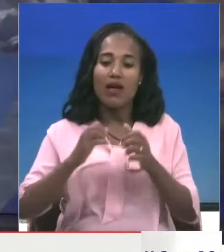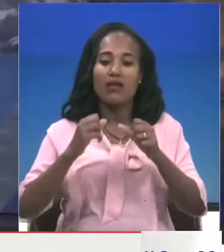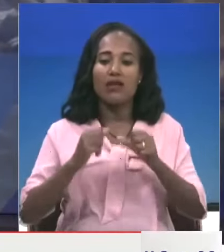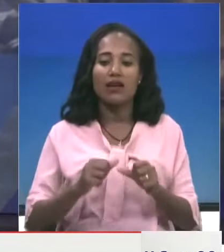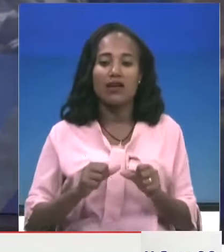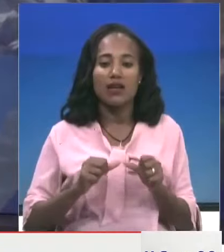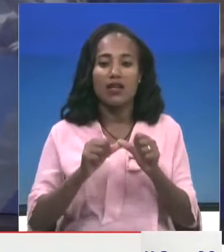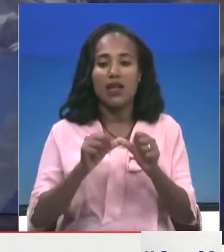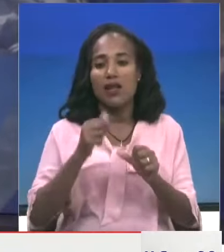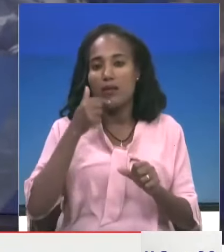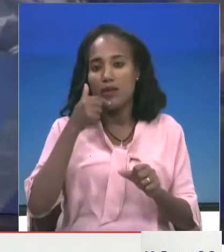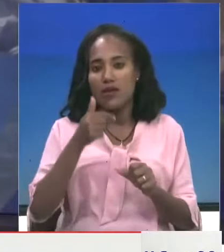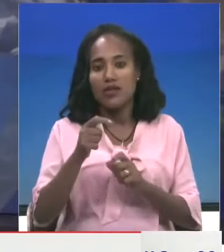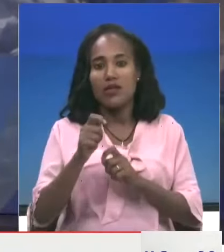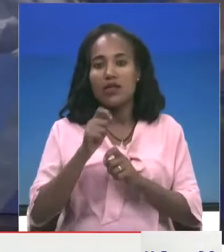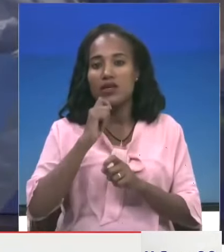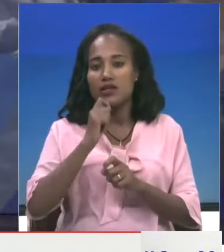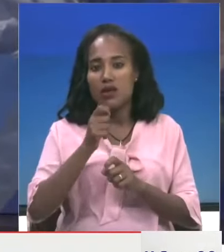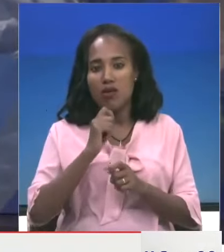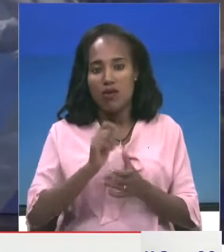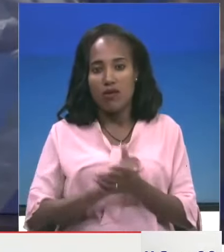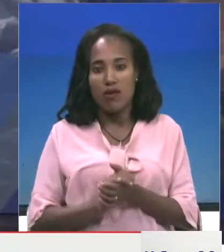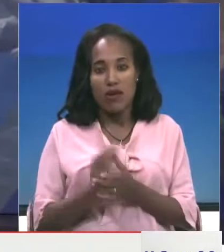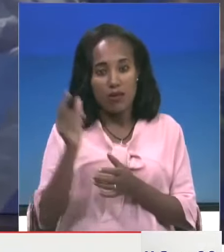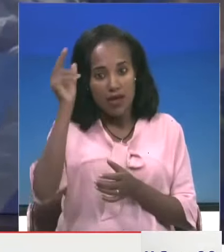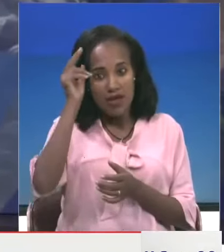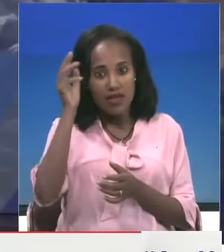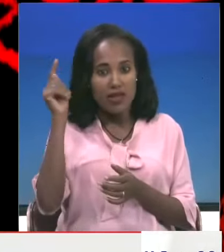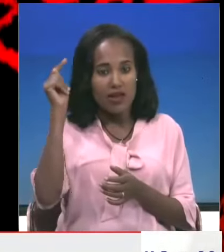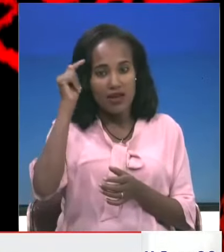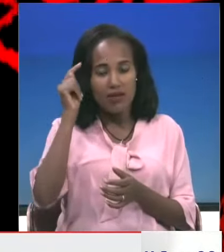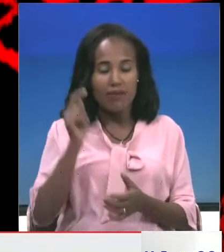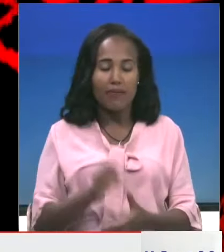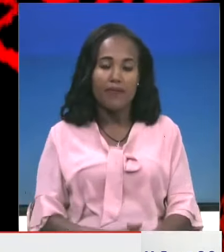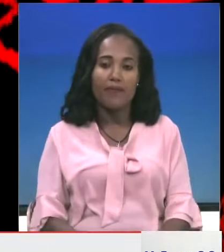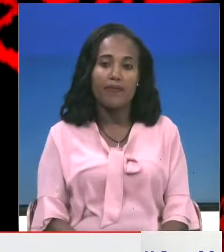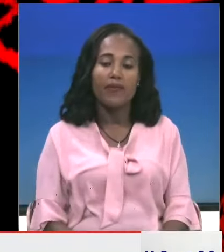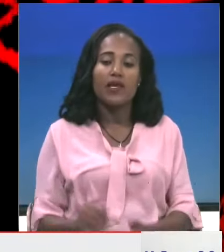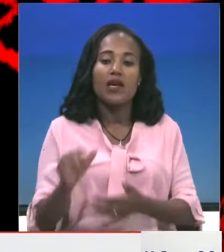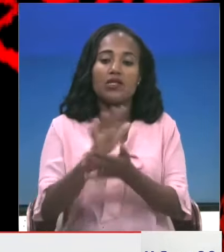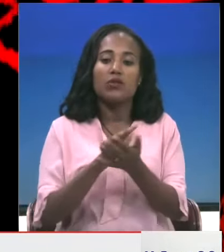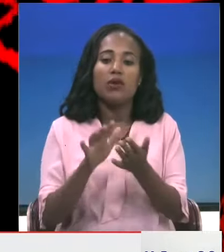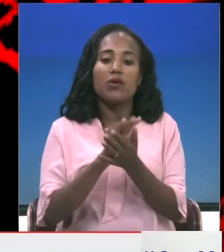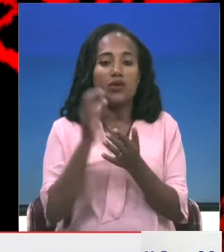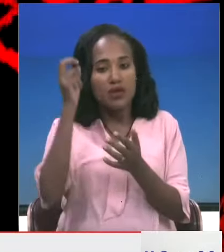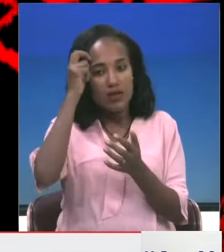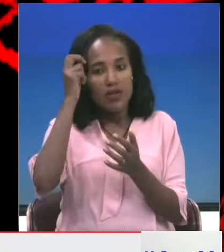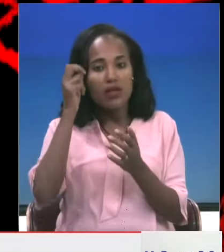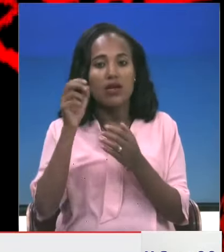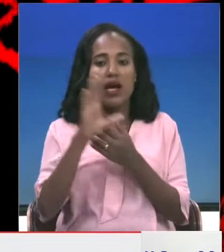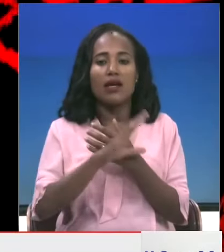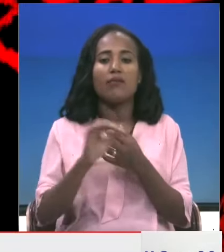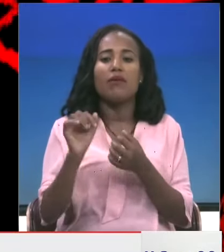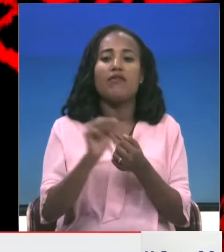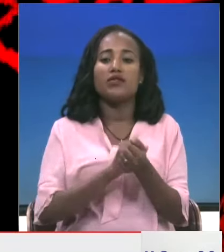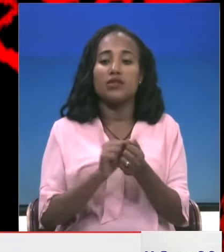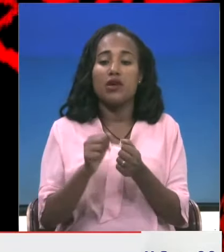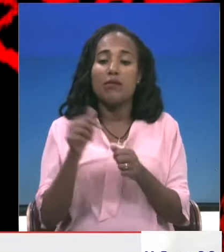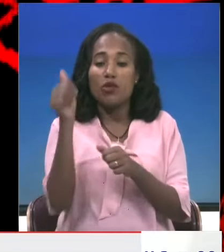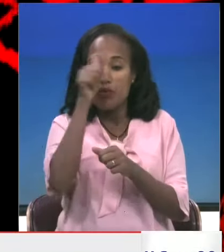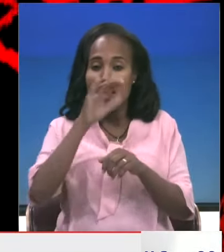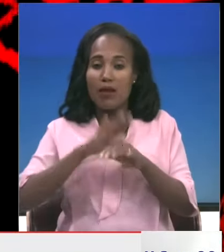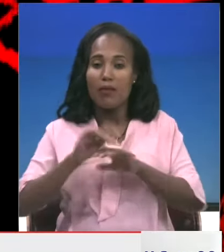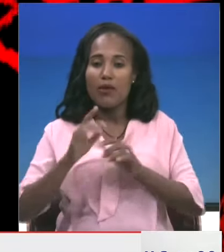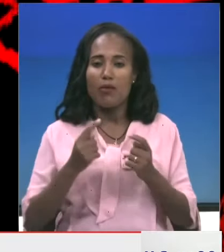አጠናክረን እንቀጥላለን ብላለች ጋዜጠኛዋ። በለጠ ተረቀኝ። አሸባሪው ትነቅ ሀገሬ መበተን እኩይ ተግባሩን በኢትዮጵያ ላይ